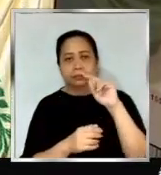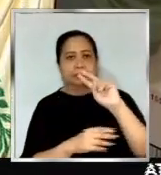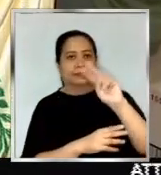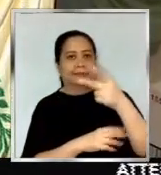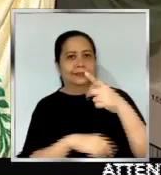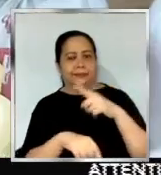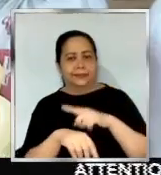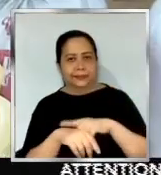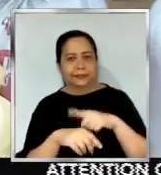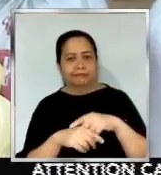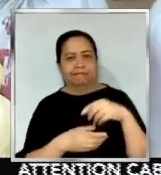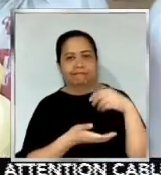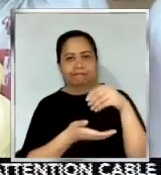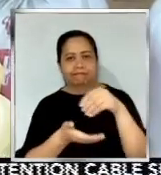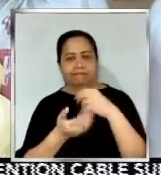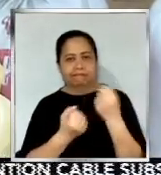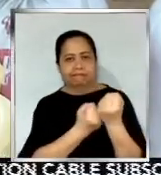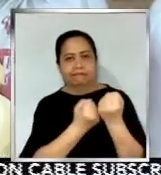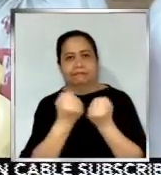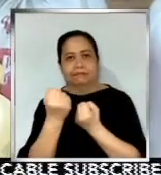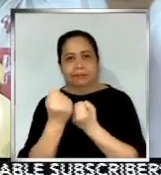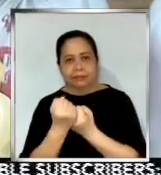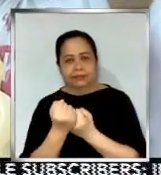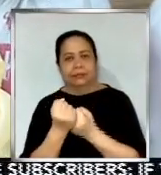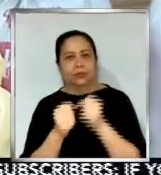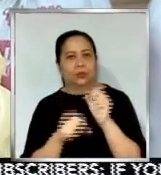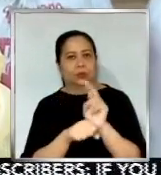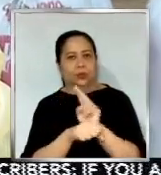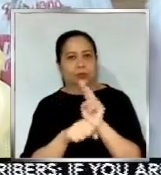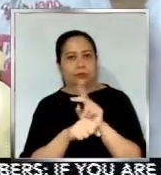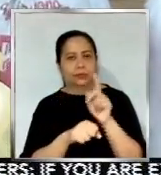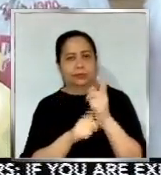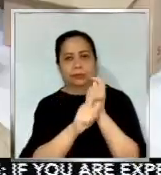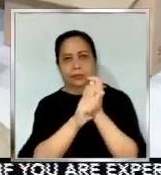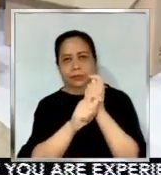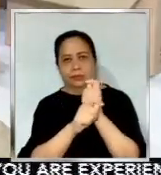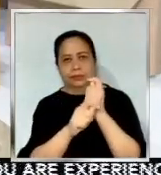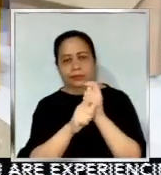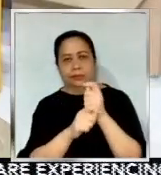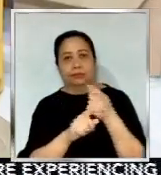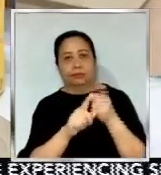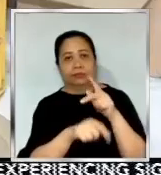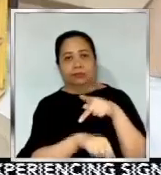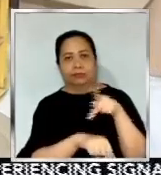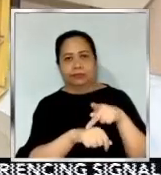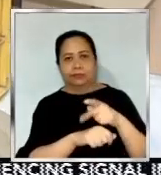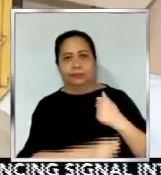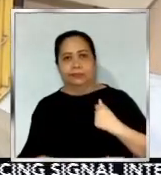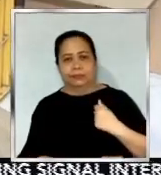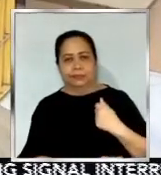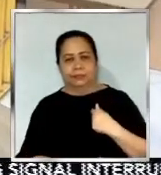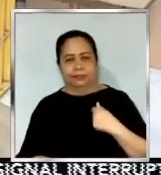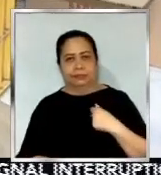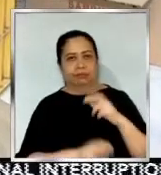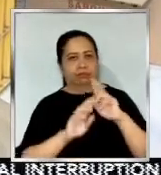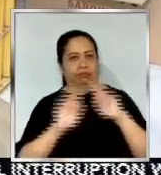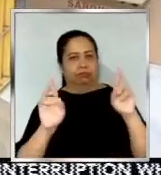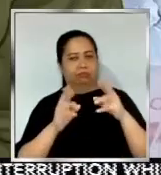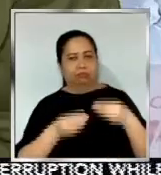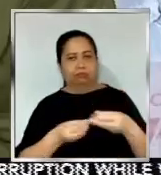ng Operation Bayanihan gamit ang mga truck ng Philippine Army. Nakatakdang ipamahagi sa